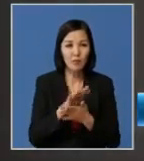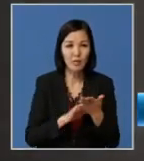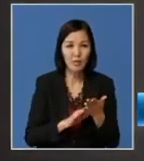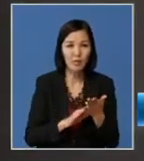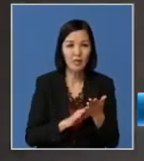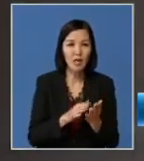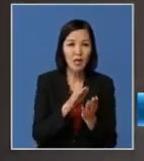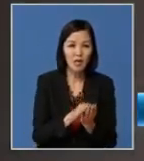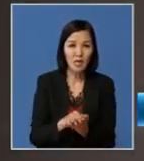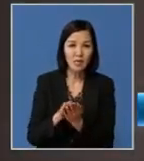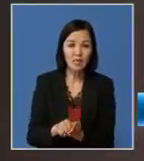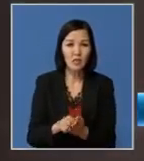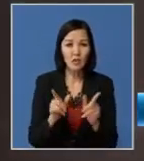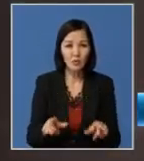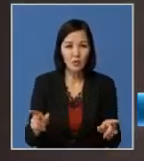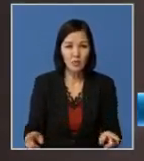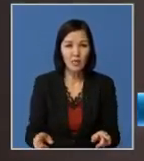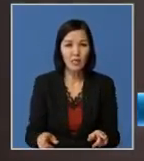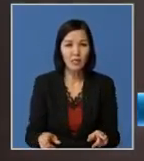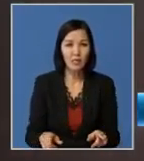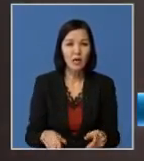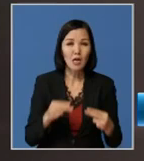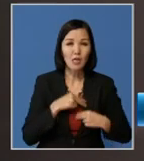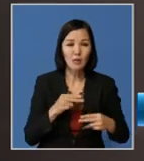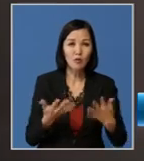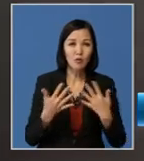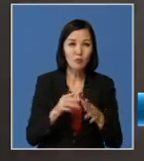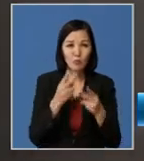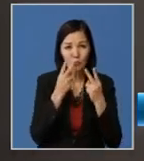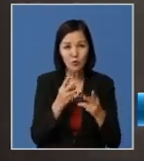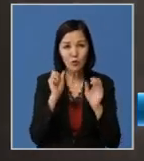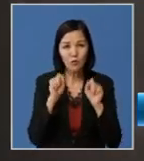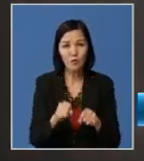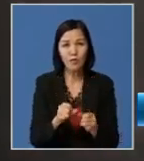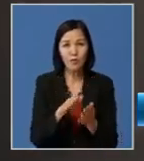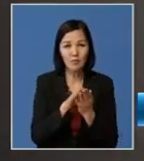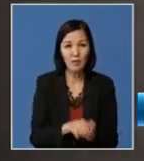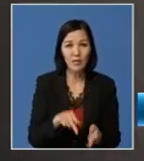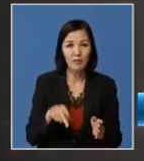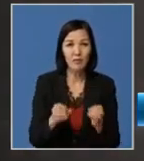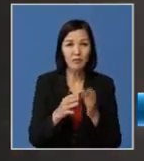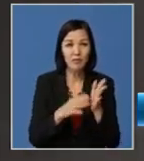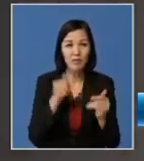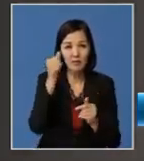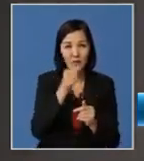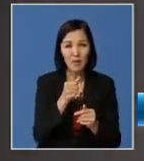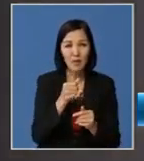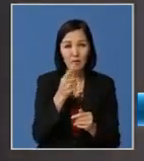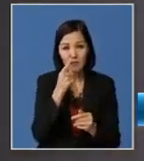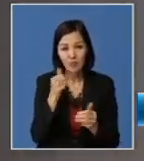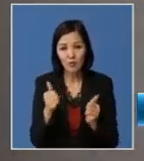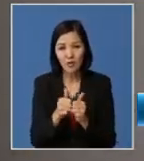продолжают хоронить людей. На старом кладбище в рабочем поселке можно увидеть могилы 2019 года прямо вдоль